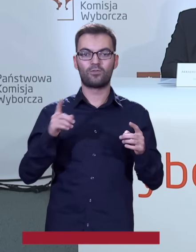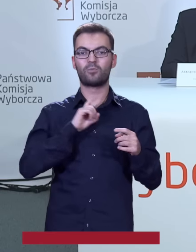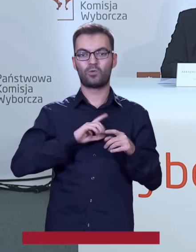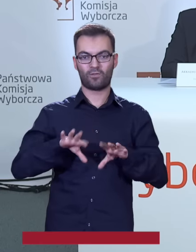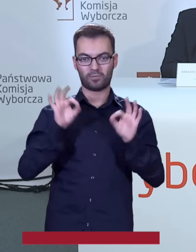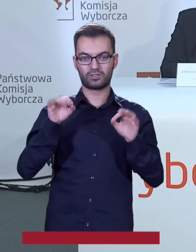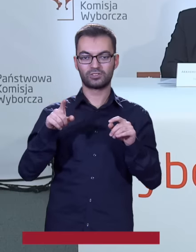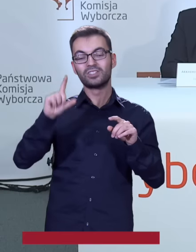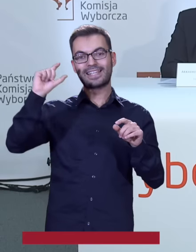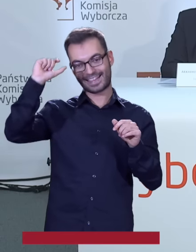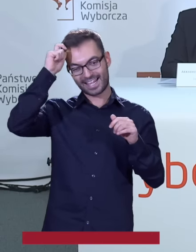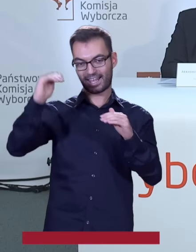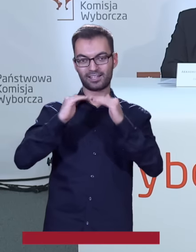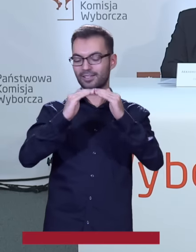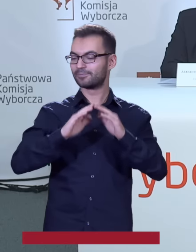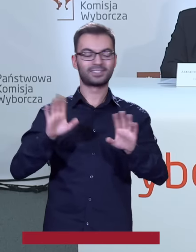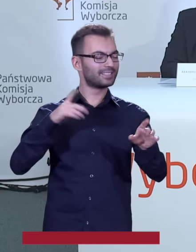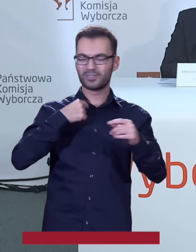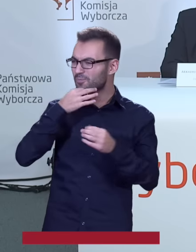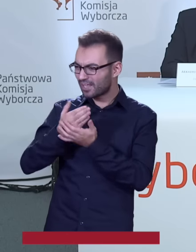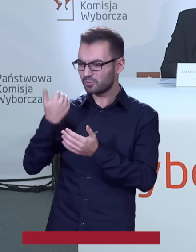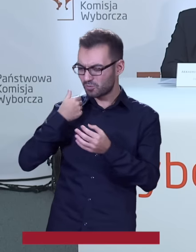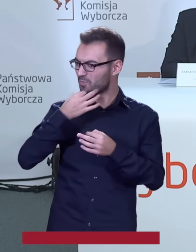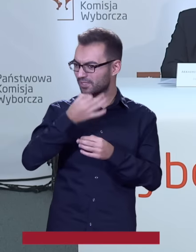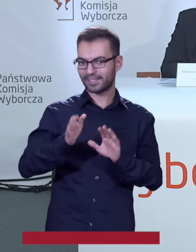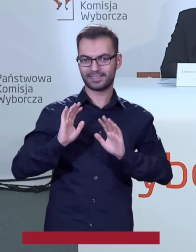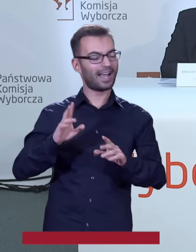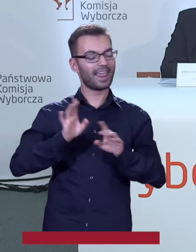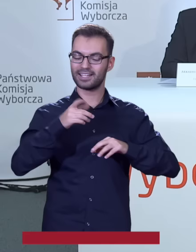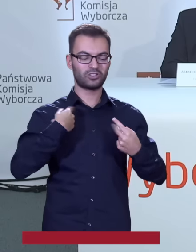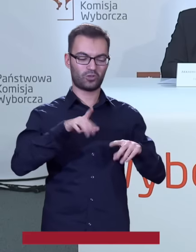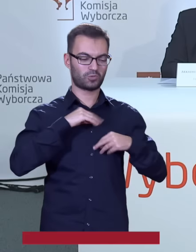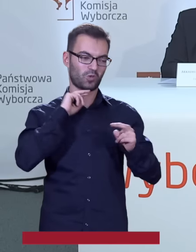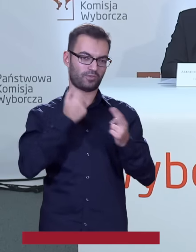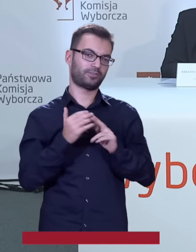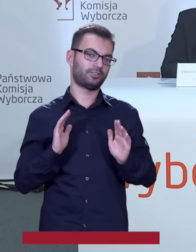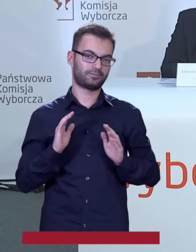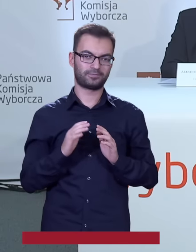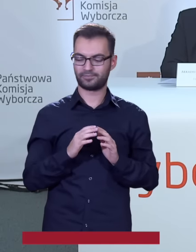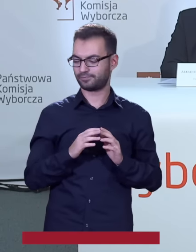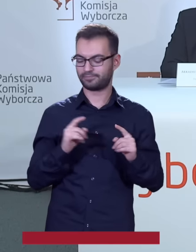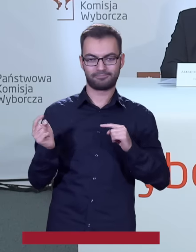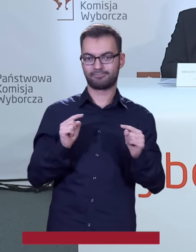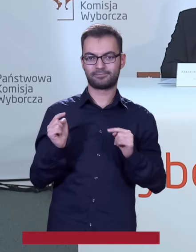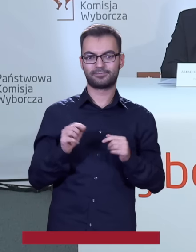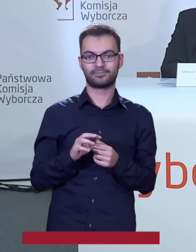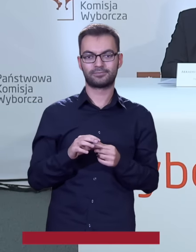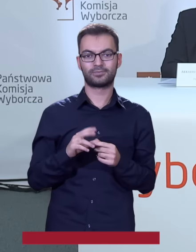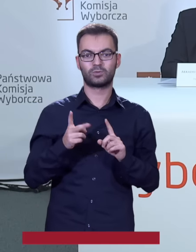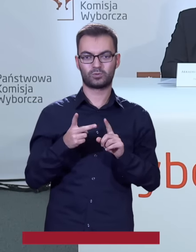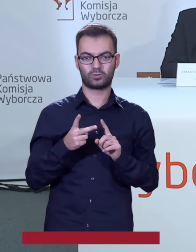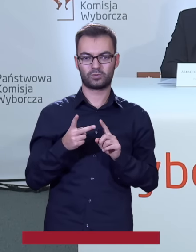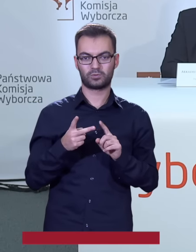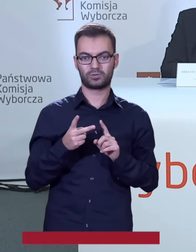poziomie centralnym zajmuje Pani się Ewa, liczeniem głosów. To jest pytanie głosów, już zadane, także ale nie została udzielona odpowiedź.